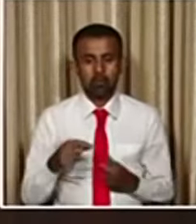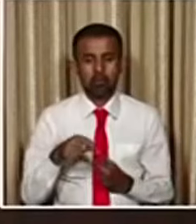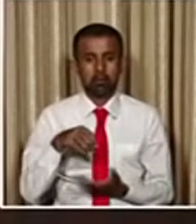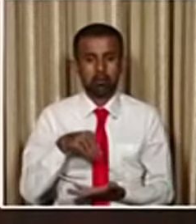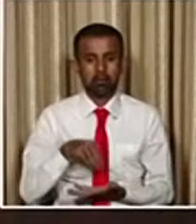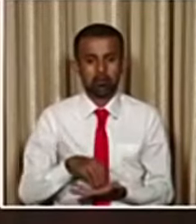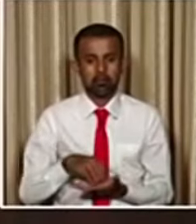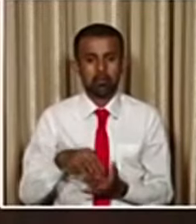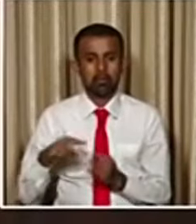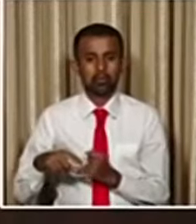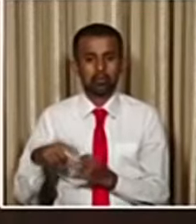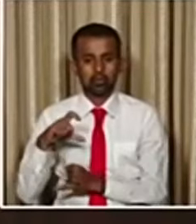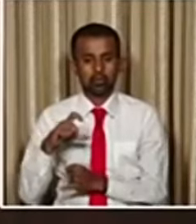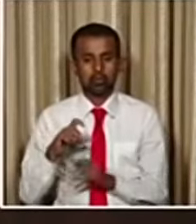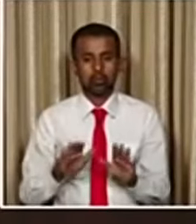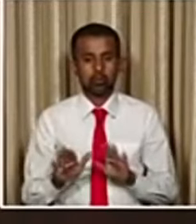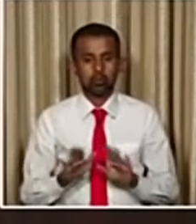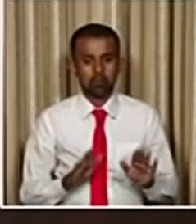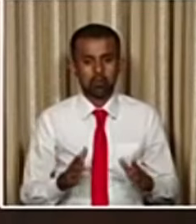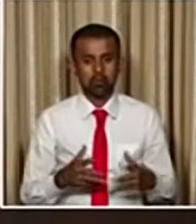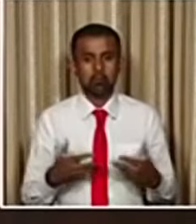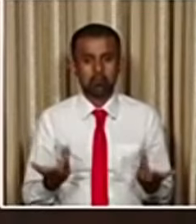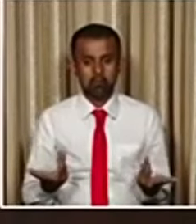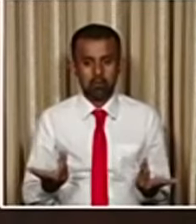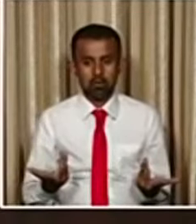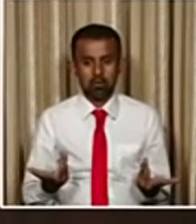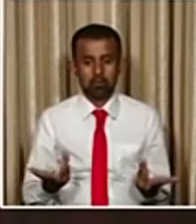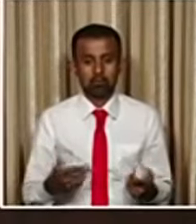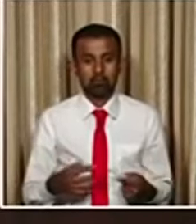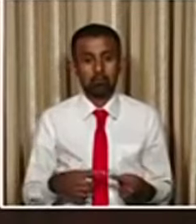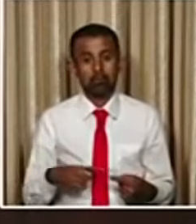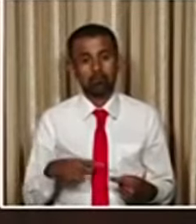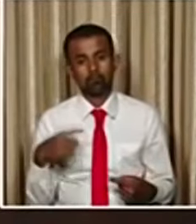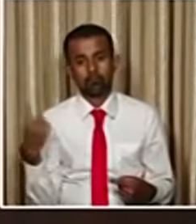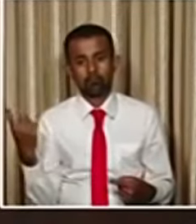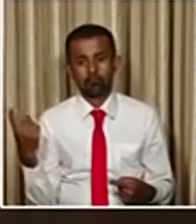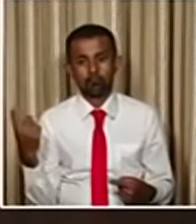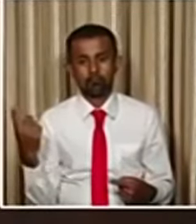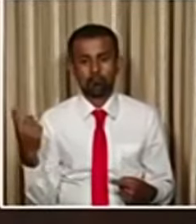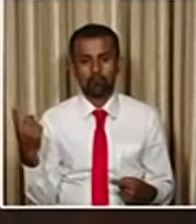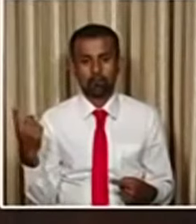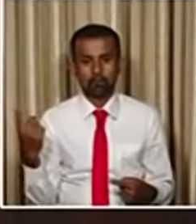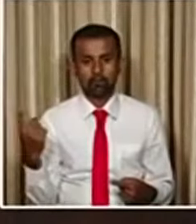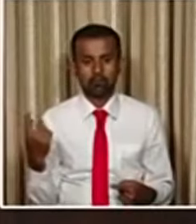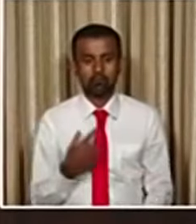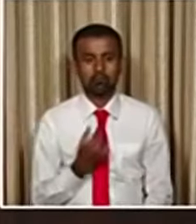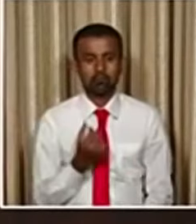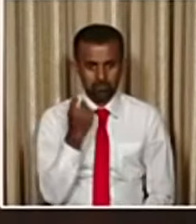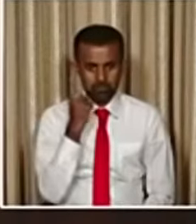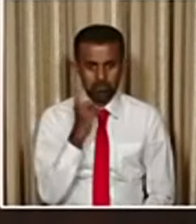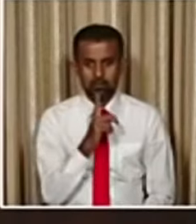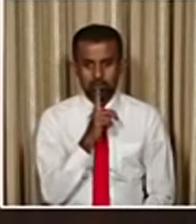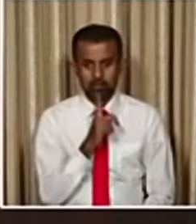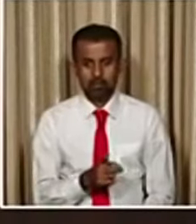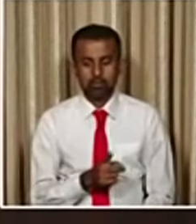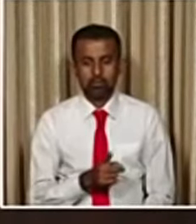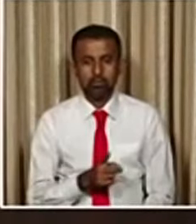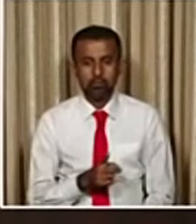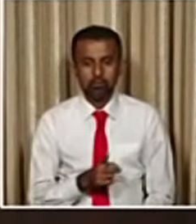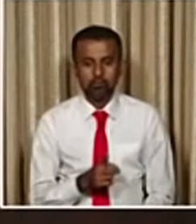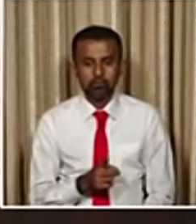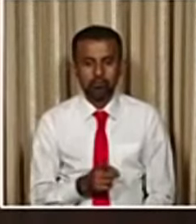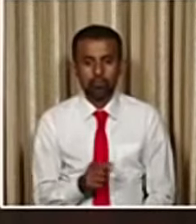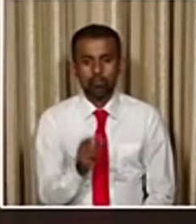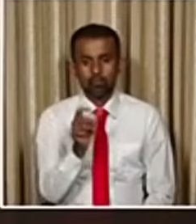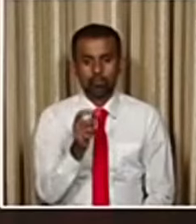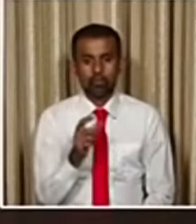ප්‍රාදේශ සභාව හෝ නගර සභාවට පාලනය කරන්නවත් බෑ. මේවා වෙනම මම එතුමාට යෝජනා කරා. මේ එතුමා මම කිව්වේ